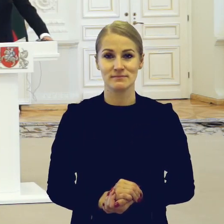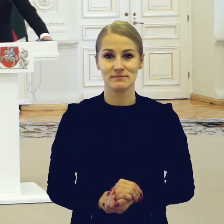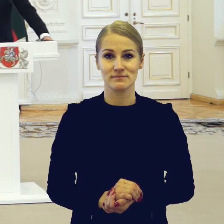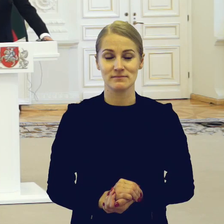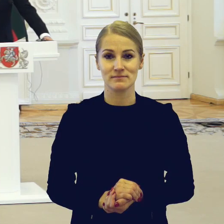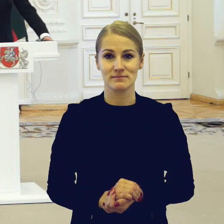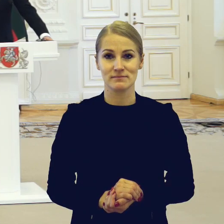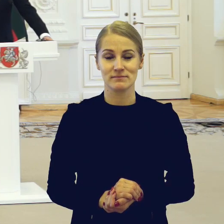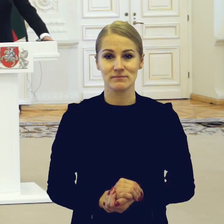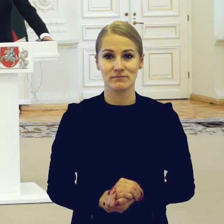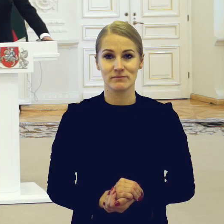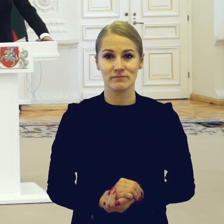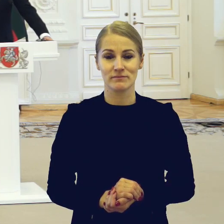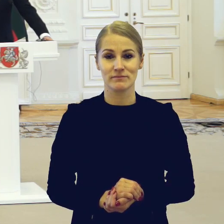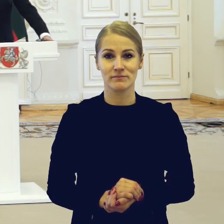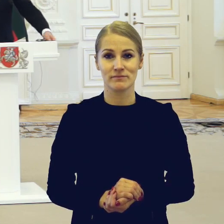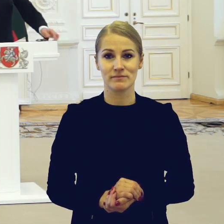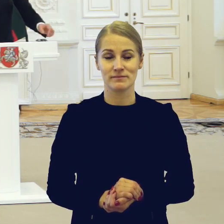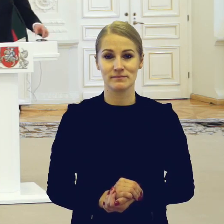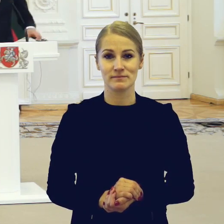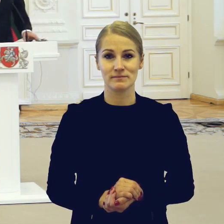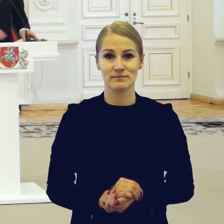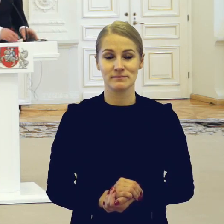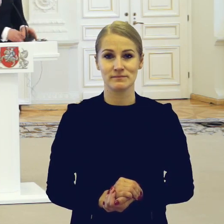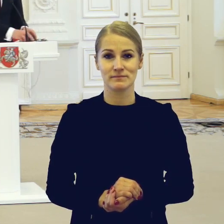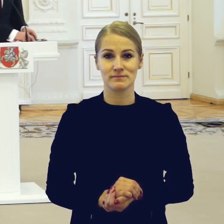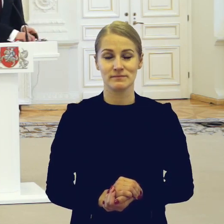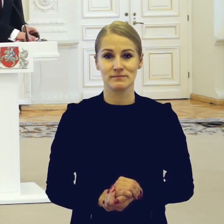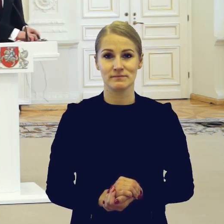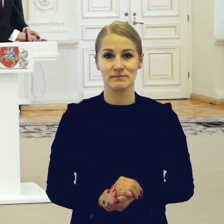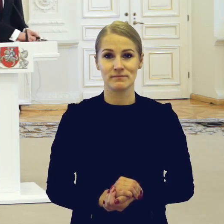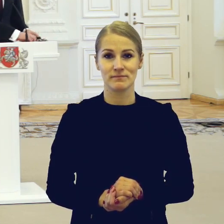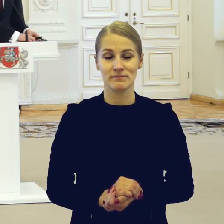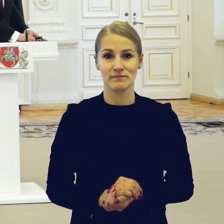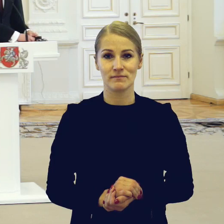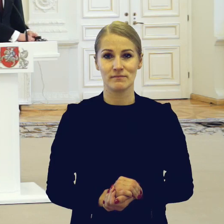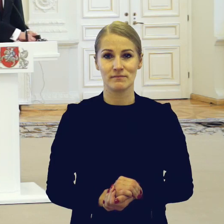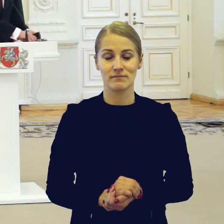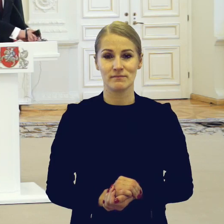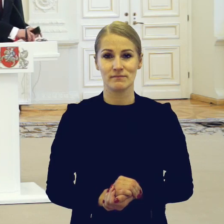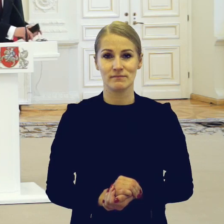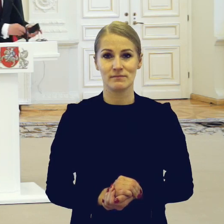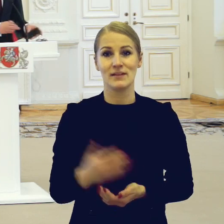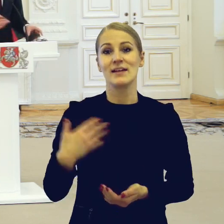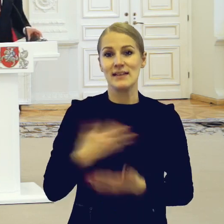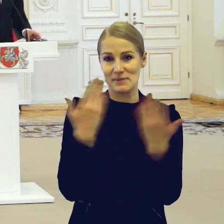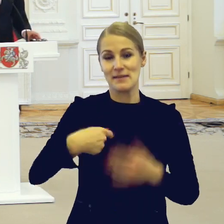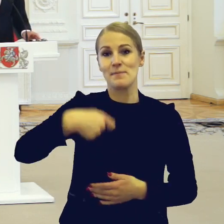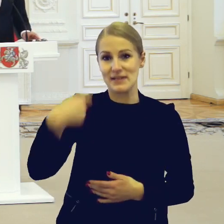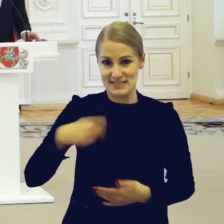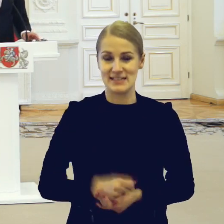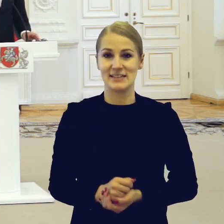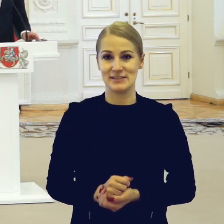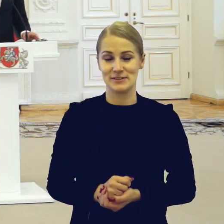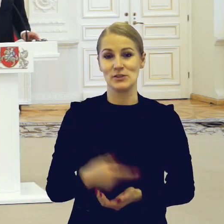Geert Abraham, BNN Nieuwsradio, Nederlands. Goedemorgen, meneer Rutte. Labas Ritas, Prime Minister, President,